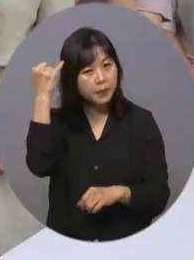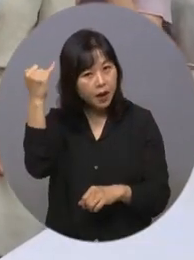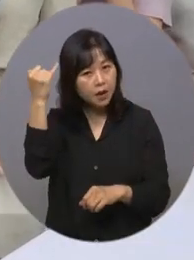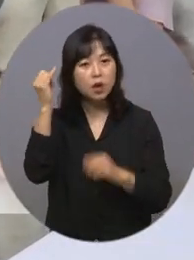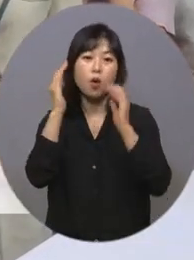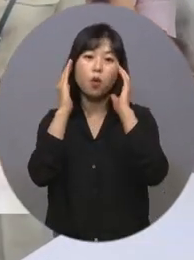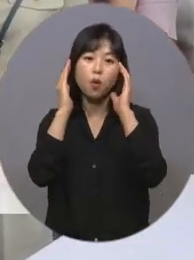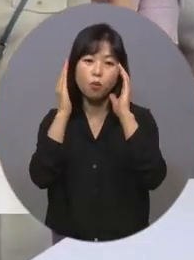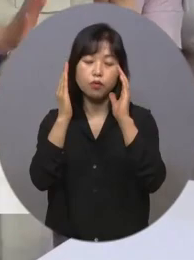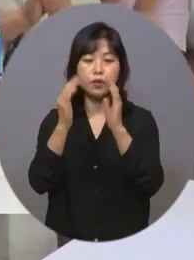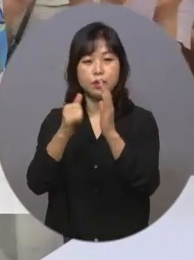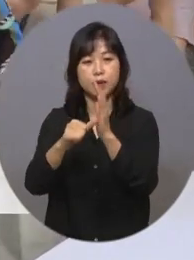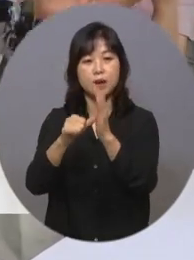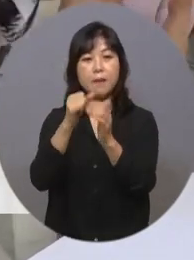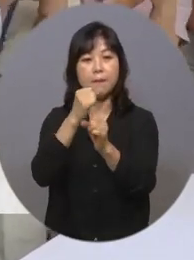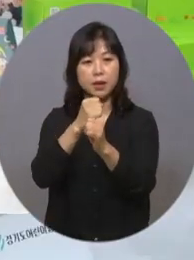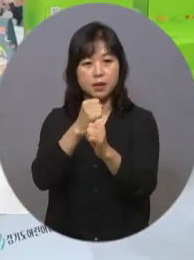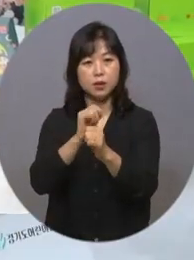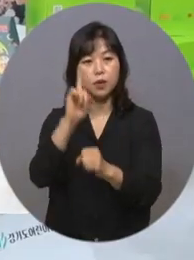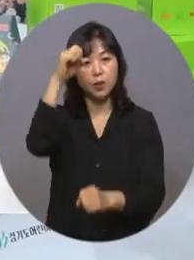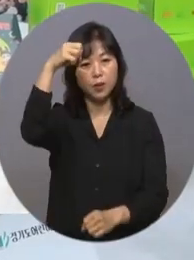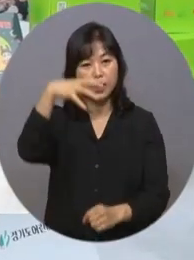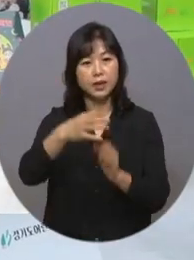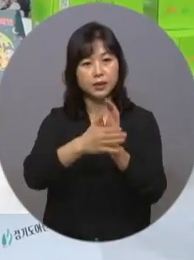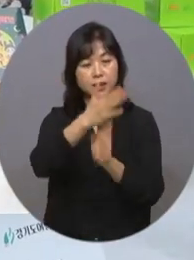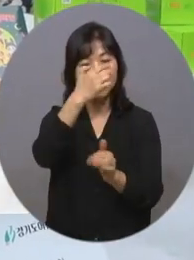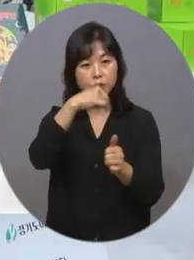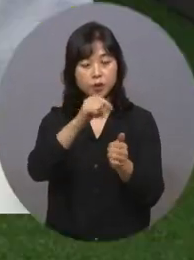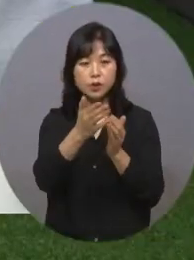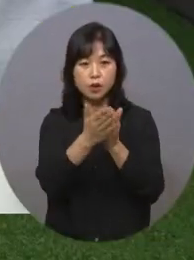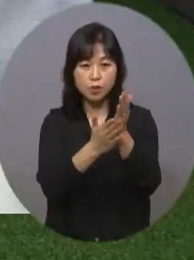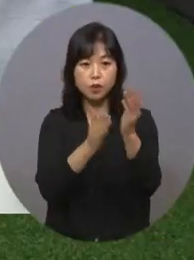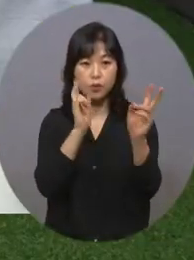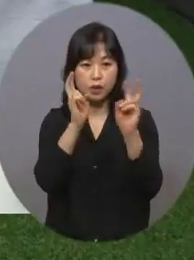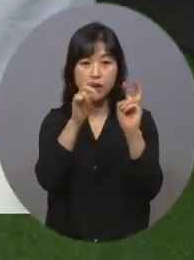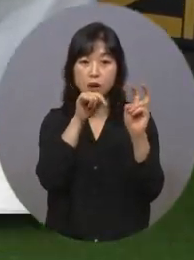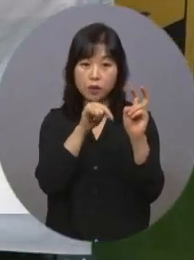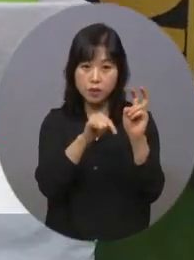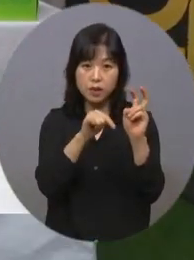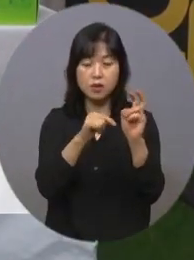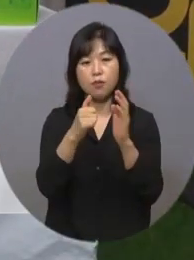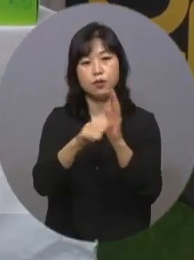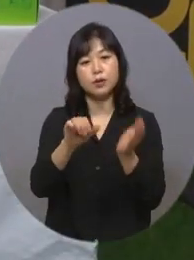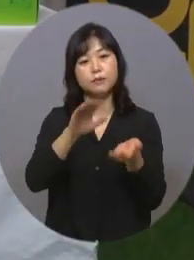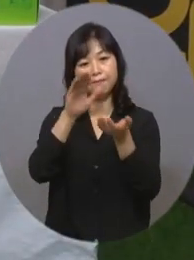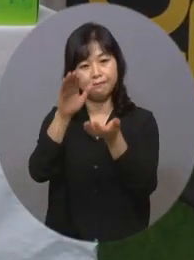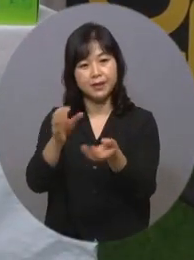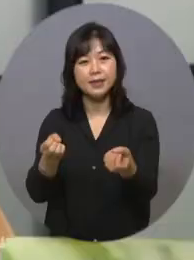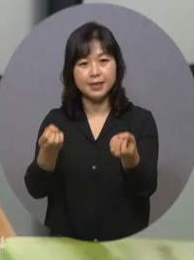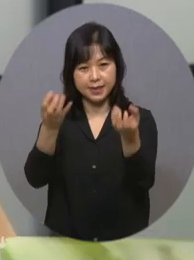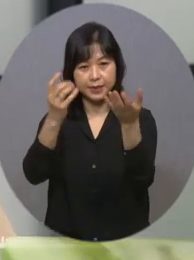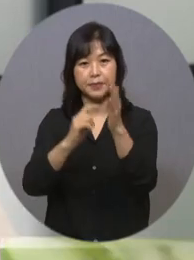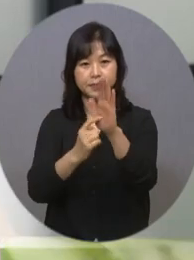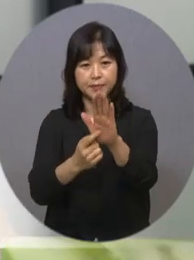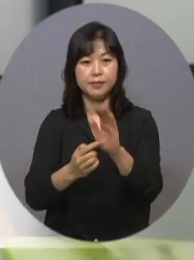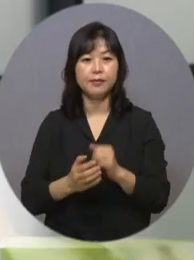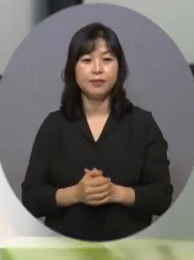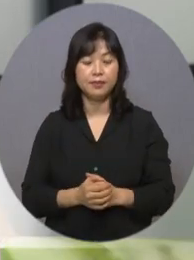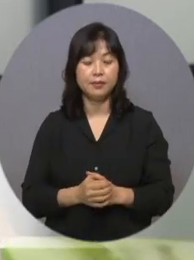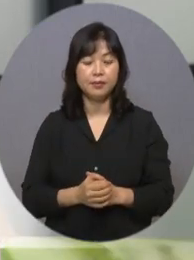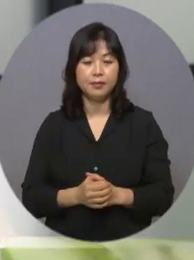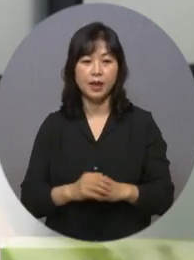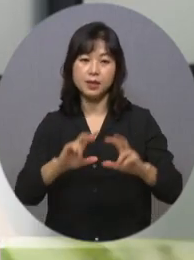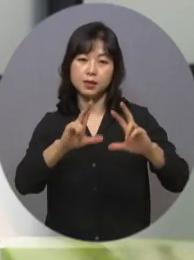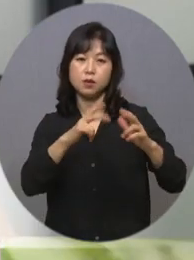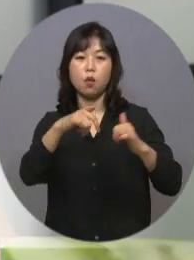고양시의 한 교육 전문 기업에서 해당 교구제의 기부식이 진행되었습니다. 지구